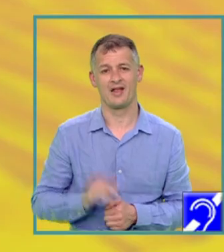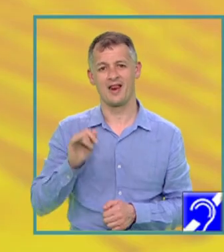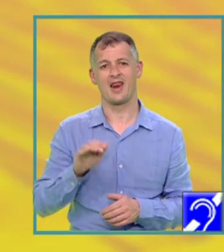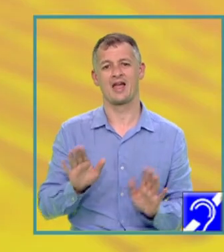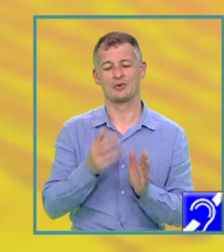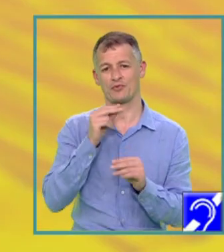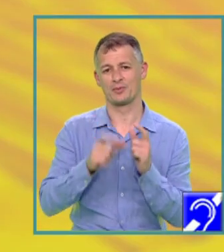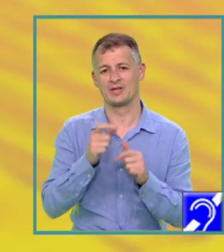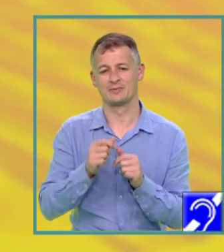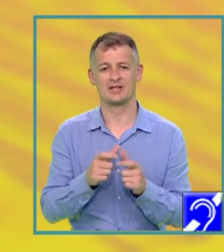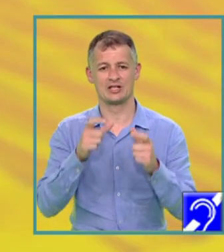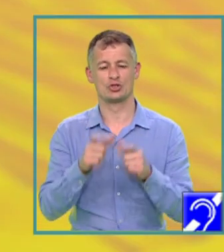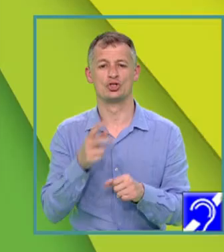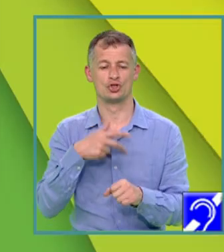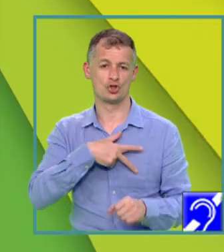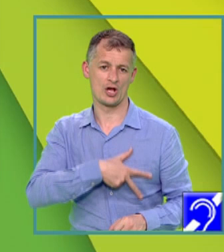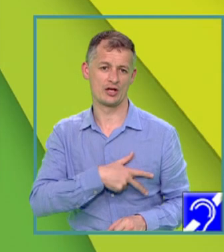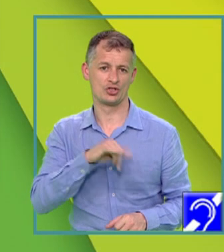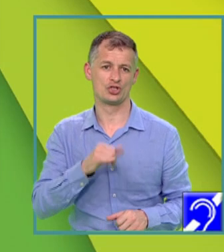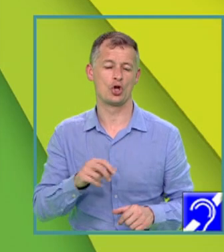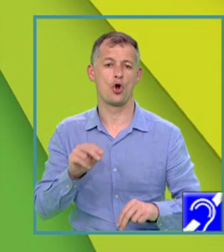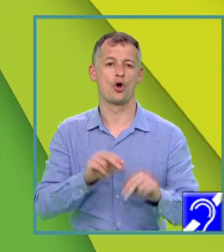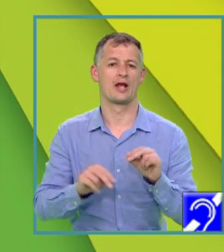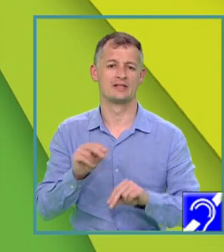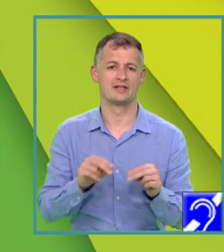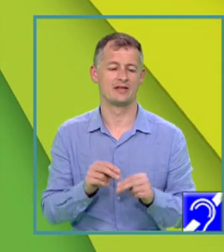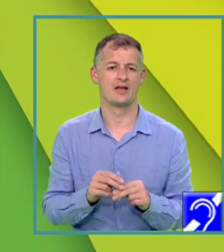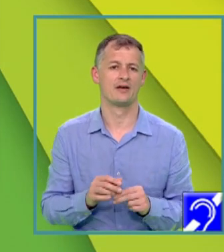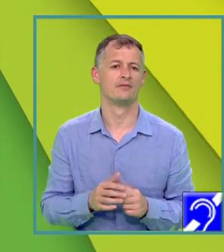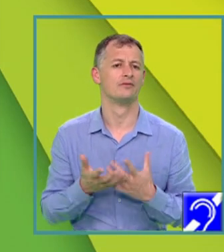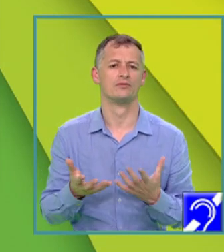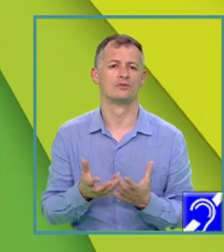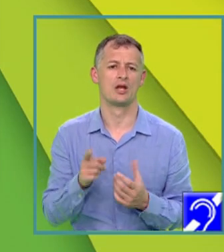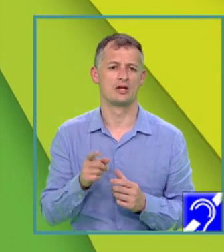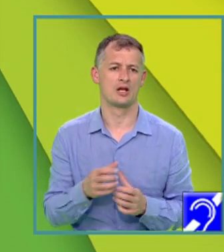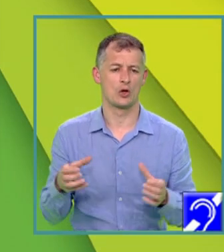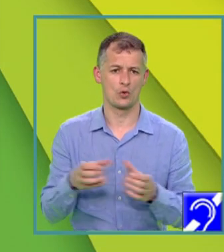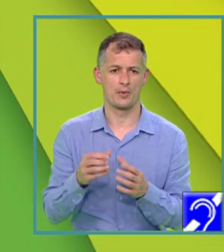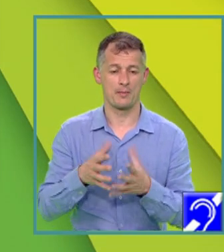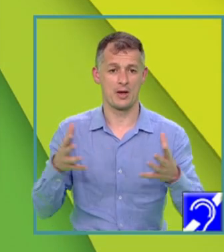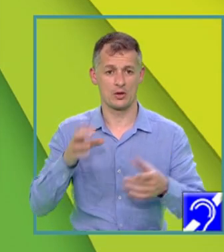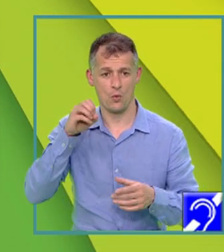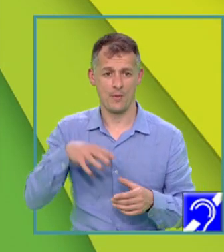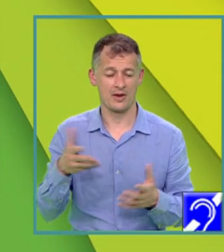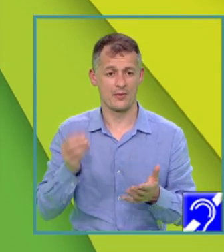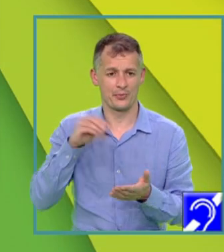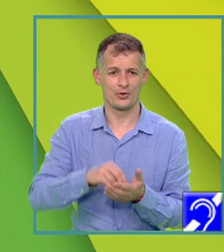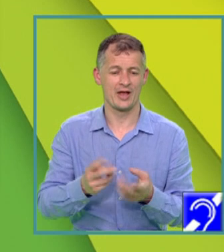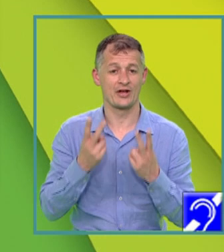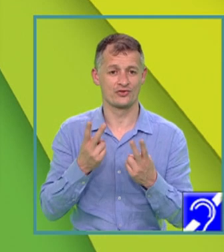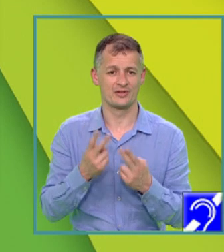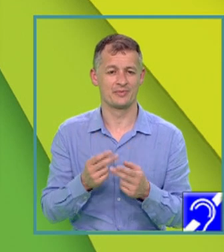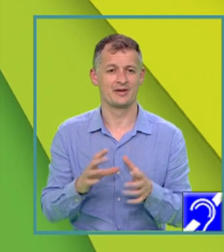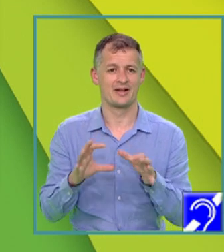despre instituții sociale și organizații. Ce înseamnă organizația? Acea grupare mare de oameni care pune accent pe